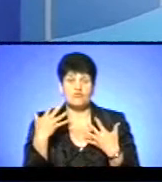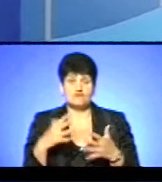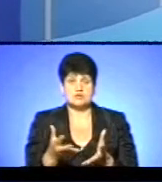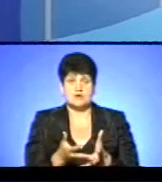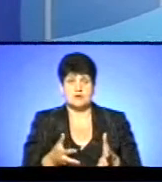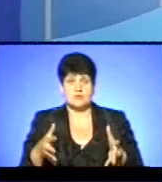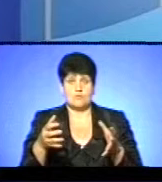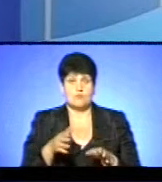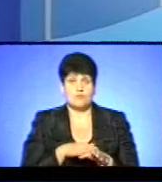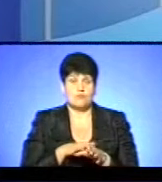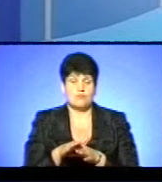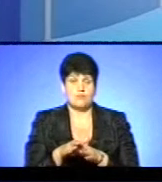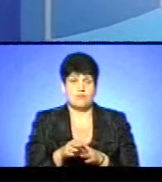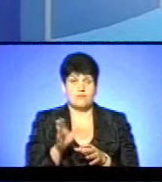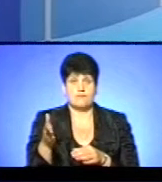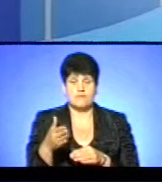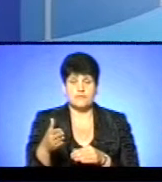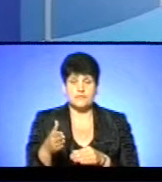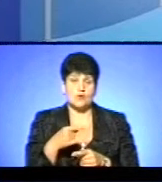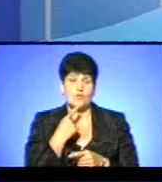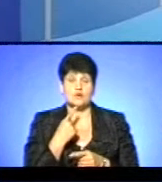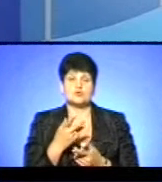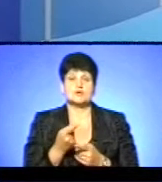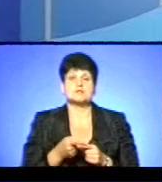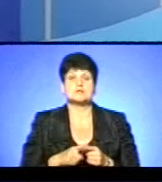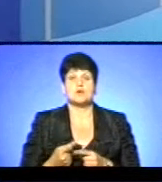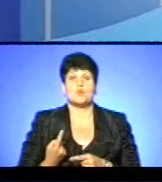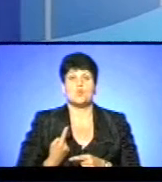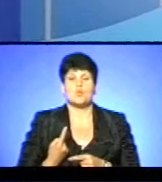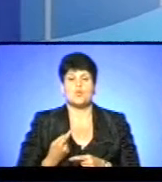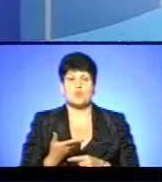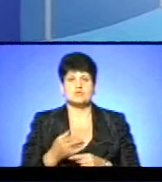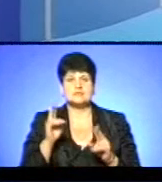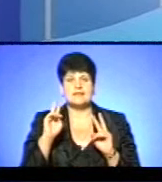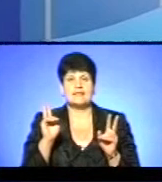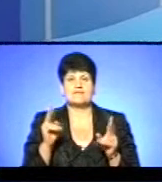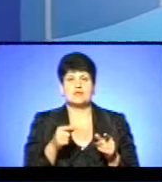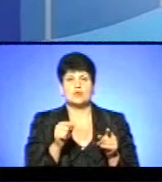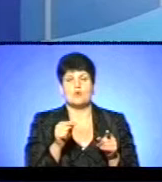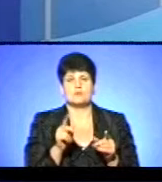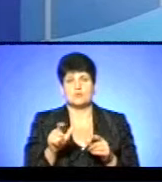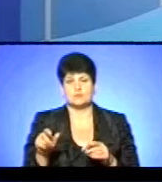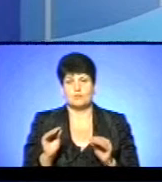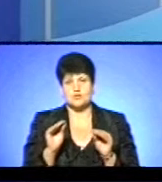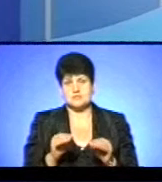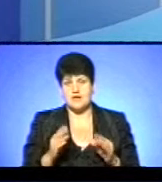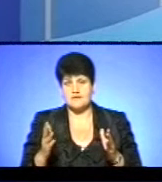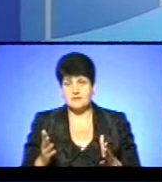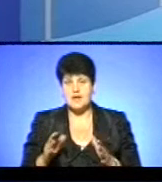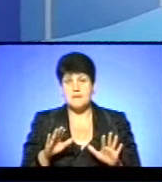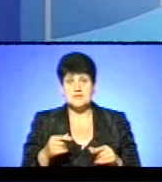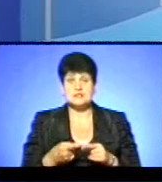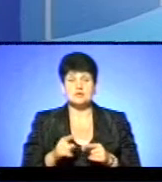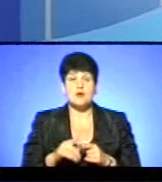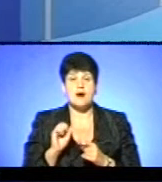уловом, з сітками, мотивували тим, що це вони здійснюють охорону даної водойми, що це якісь невідомі браконьєри поставили, але після цього